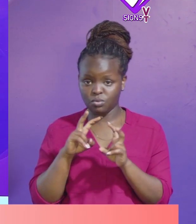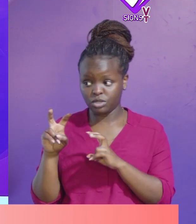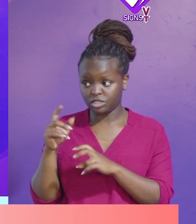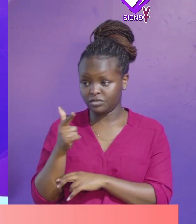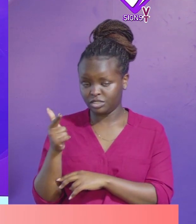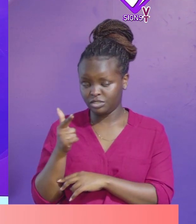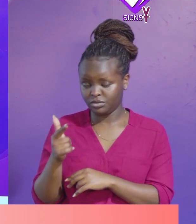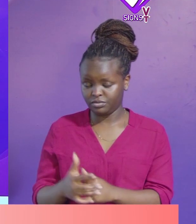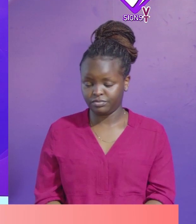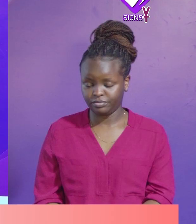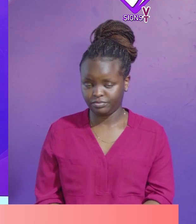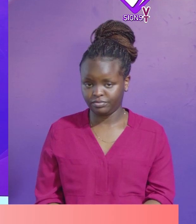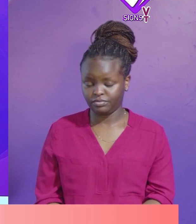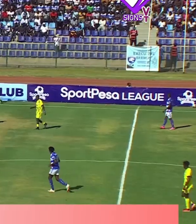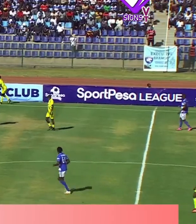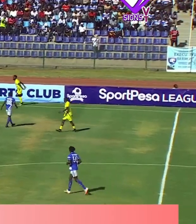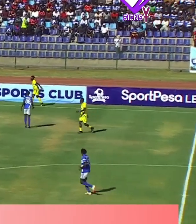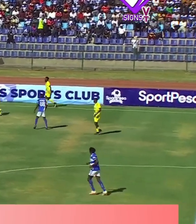versus Sofapaka.